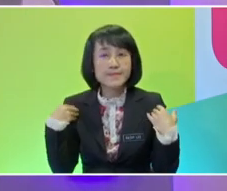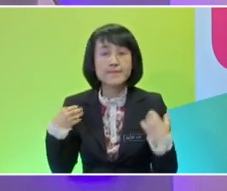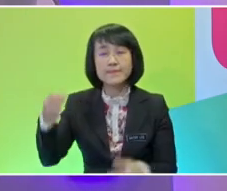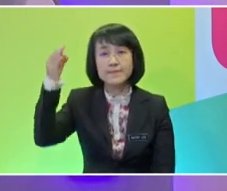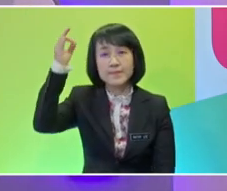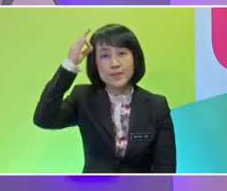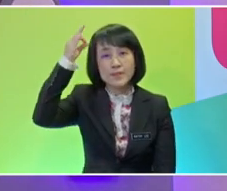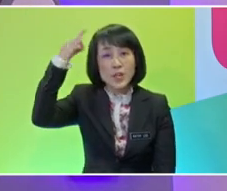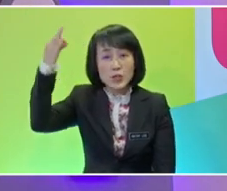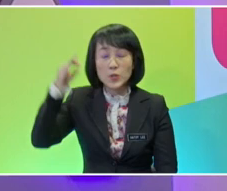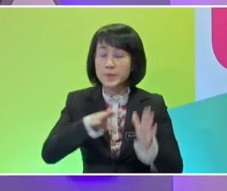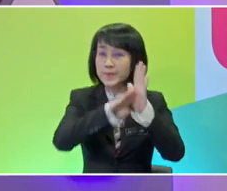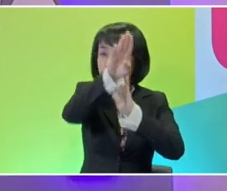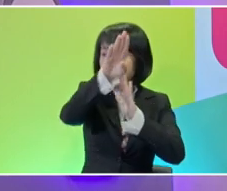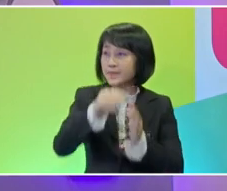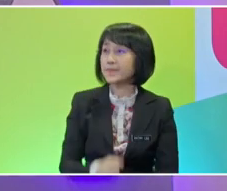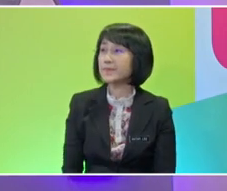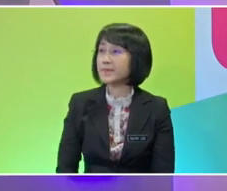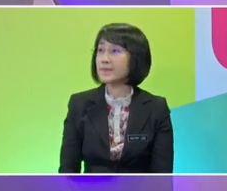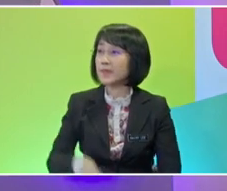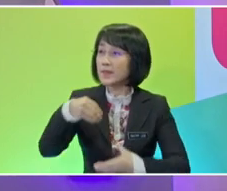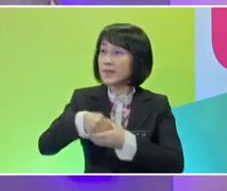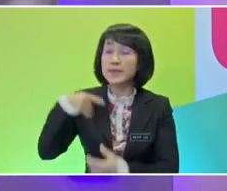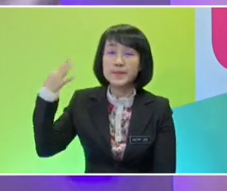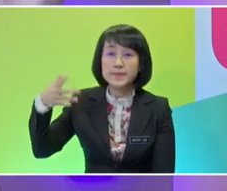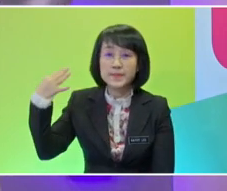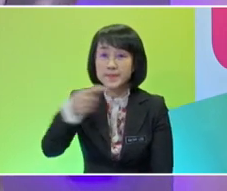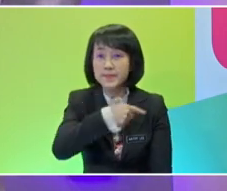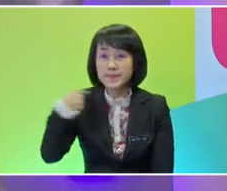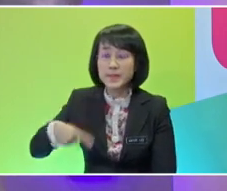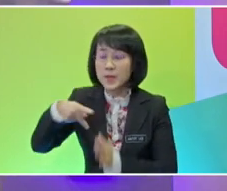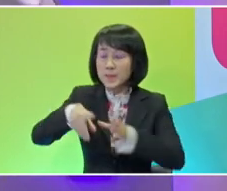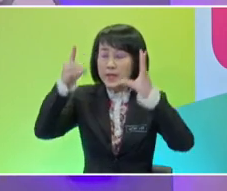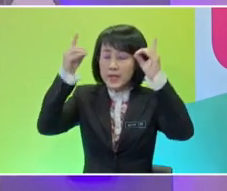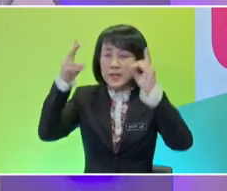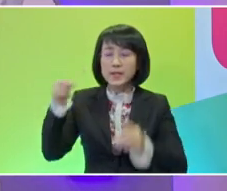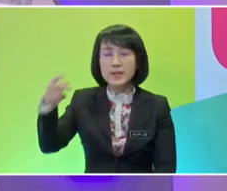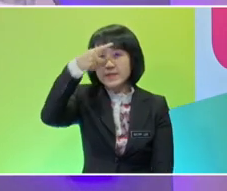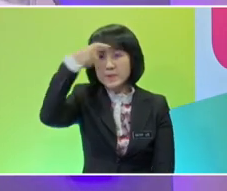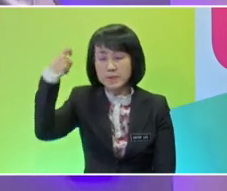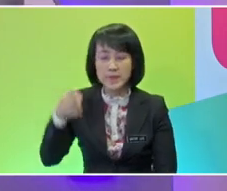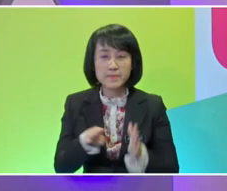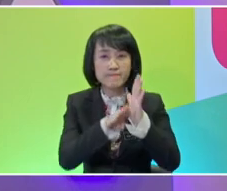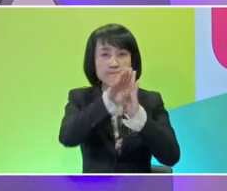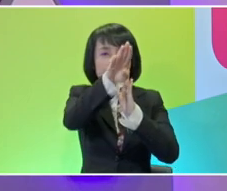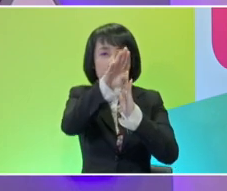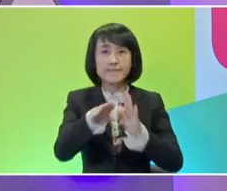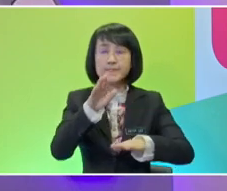dalam sistem pendidikan merupakan satu faktor yang menyebabkan peningkatan kepadatan